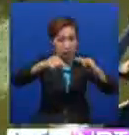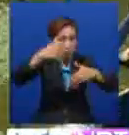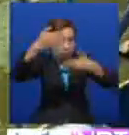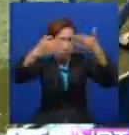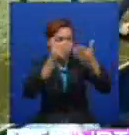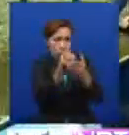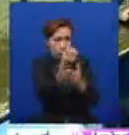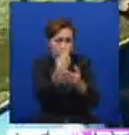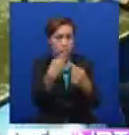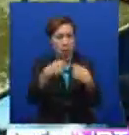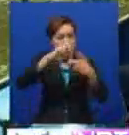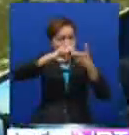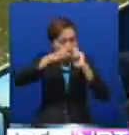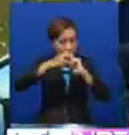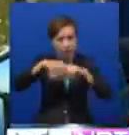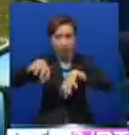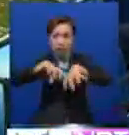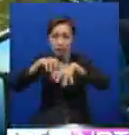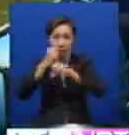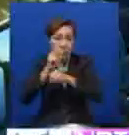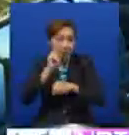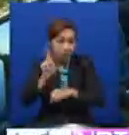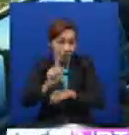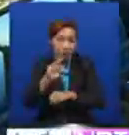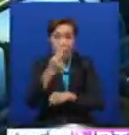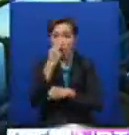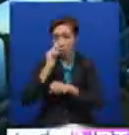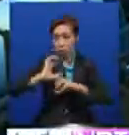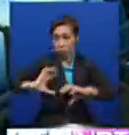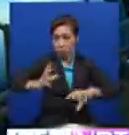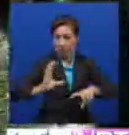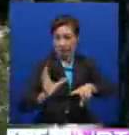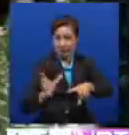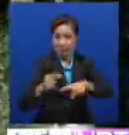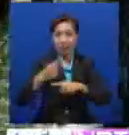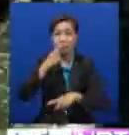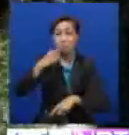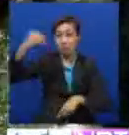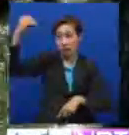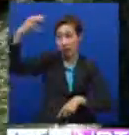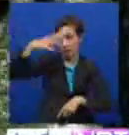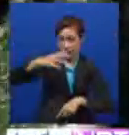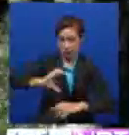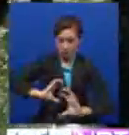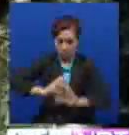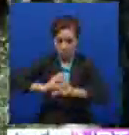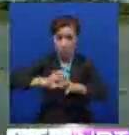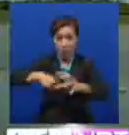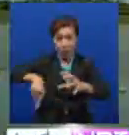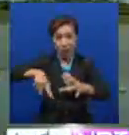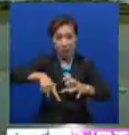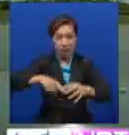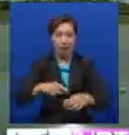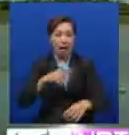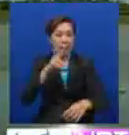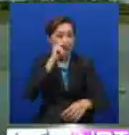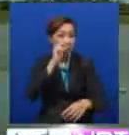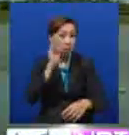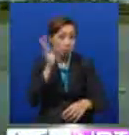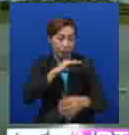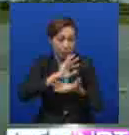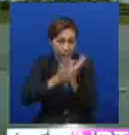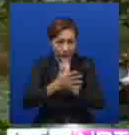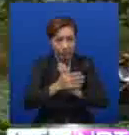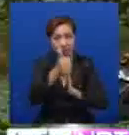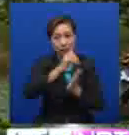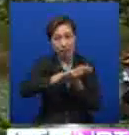การน้ำของชุมชนและสาธิตการทำงานของกังหันน้ำพลังงานแสงอาทิตย์ที่ใช้ในการบำบัดน้ำเสียจุดศึกษาที่2คือ